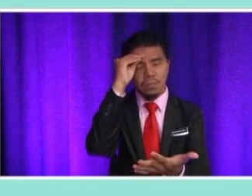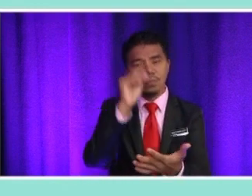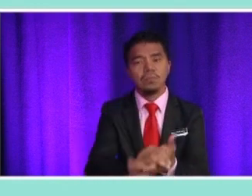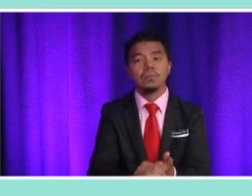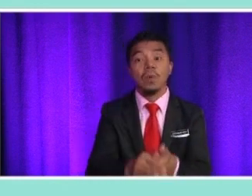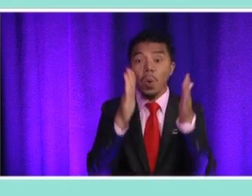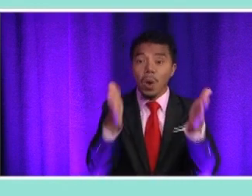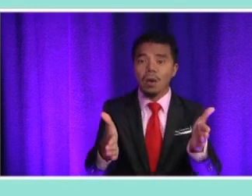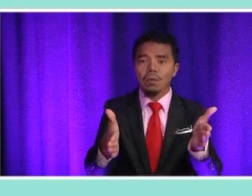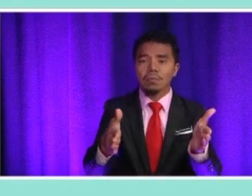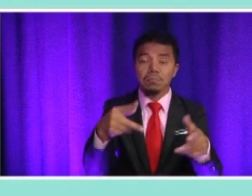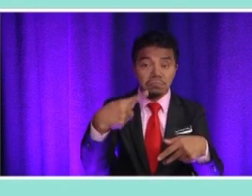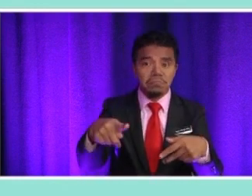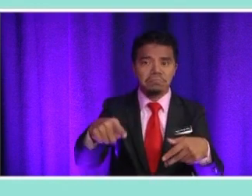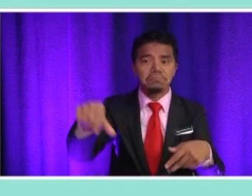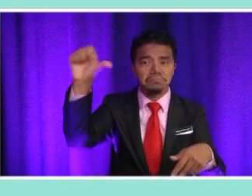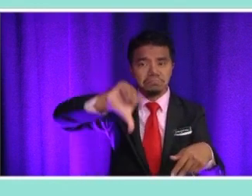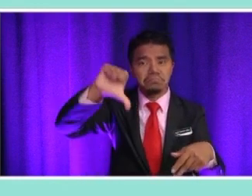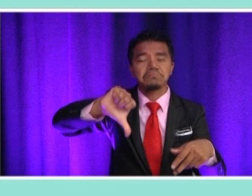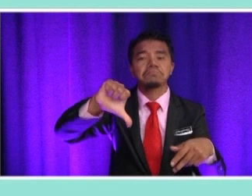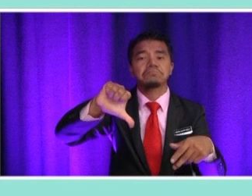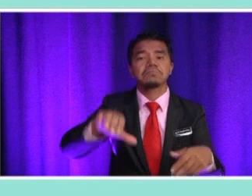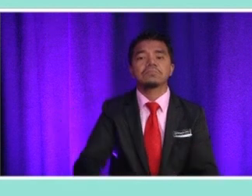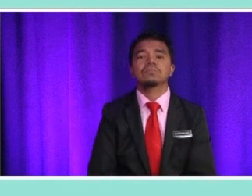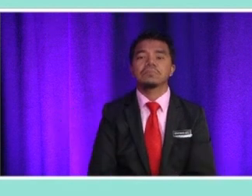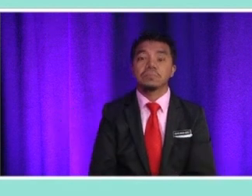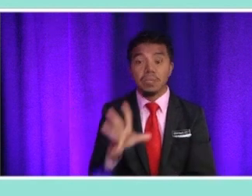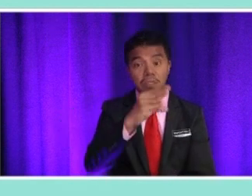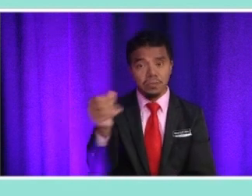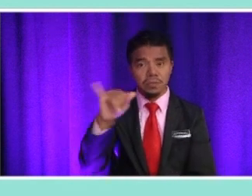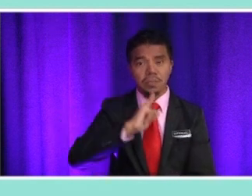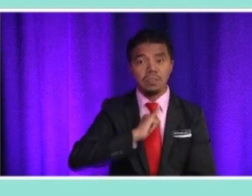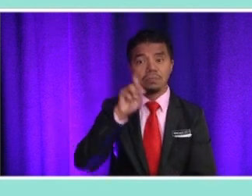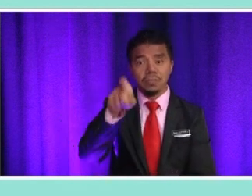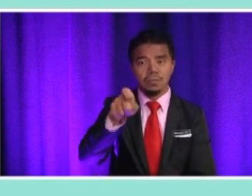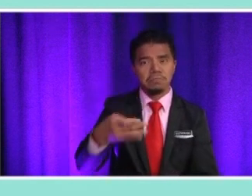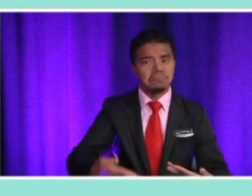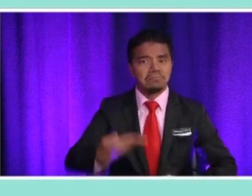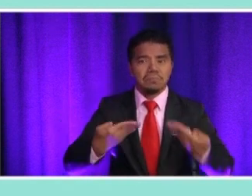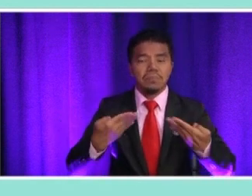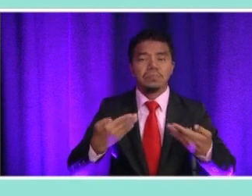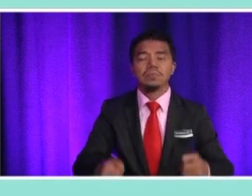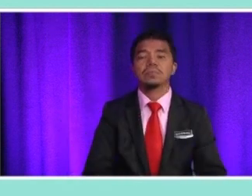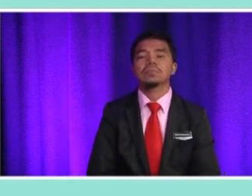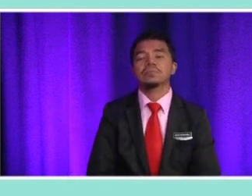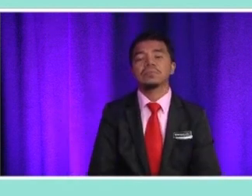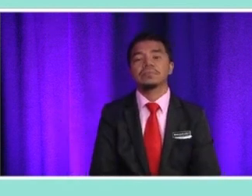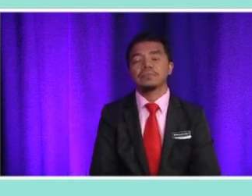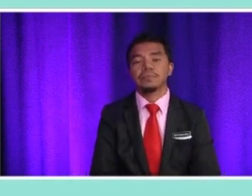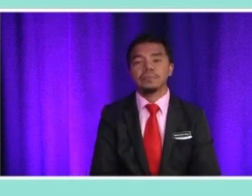kerana kegagalan itu adalah iktibar. Saya perlu yakin dan berani dengan tindakan yang saya ambil. Dan wawancara yang